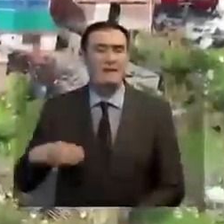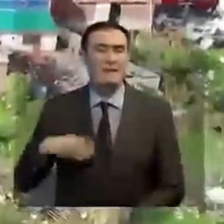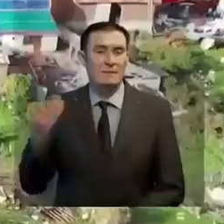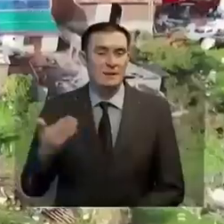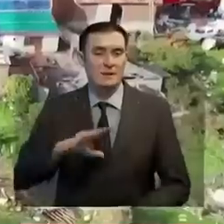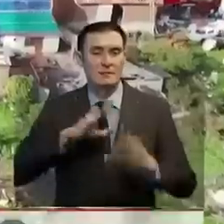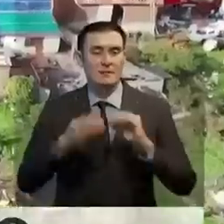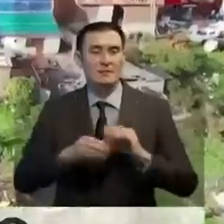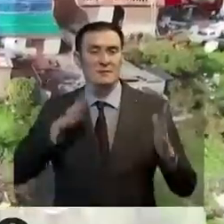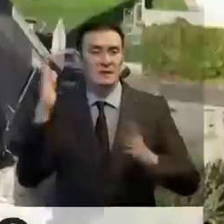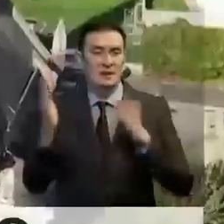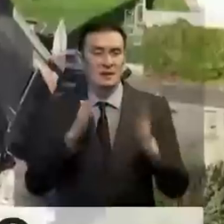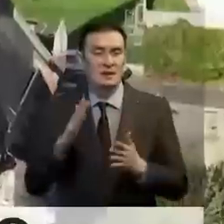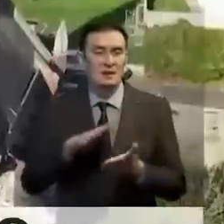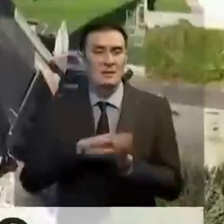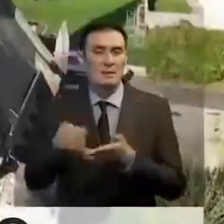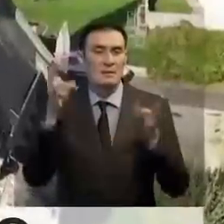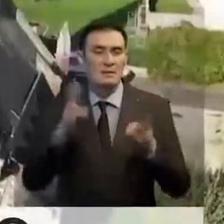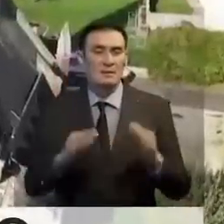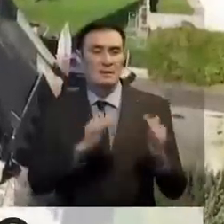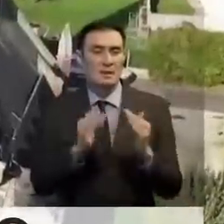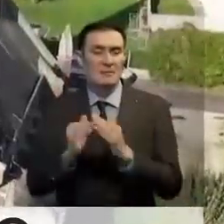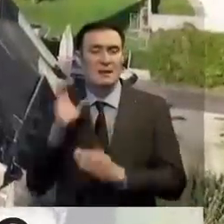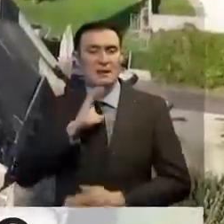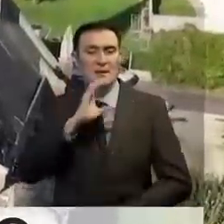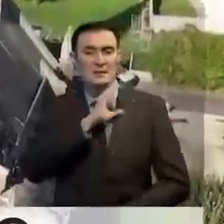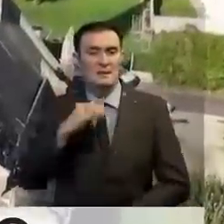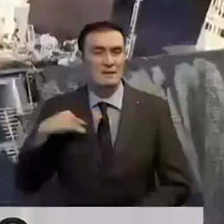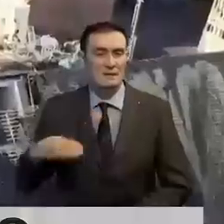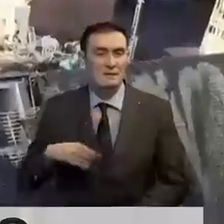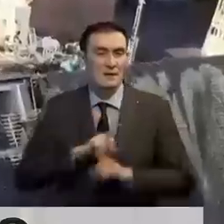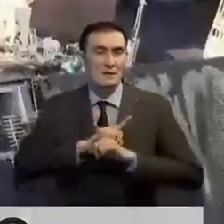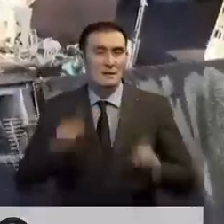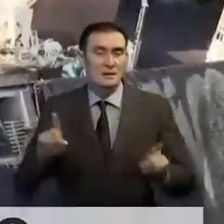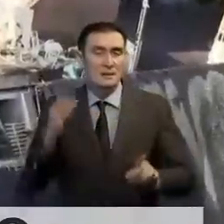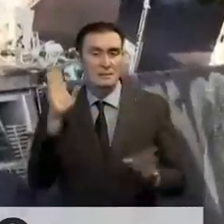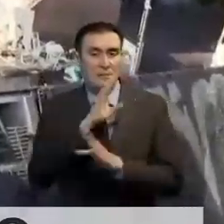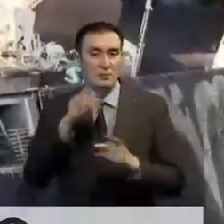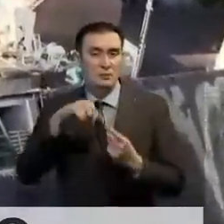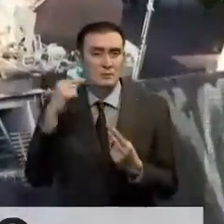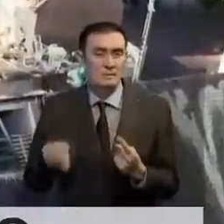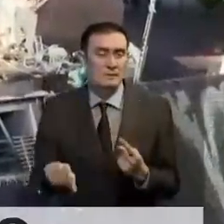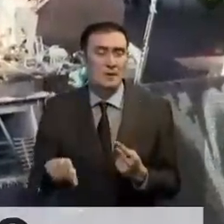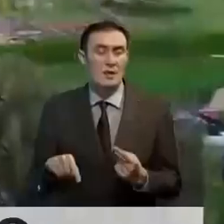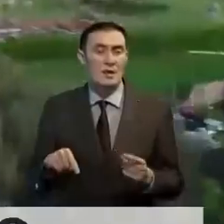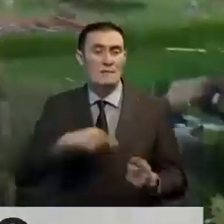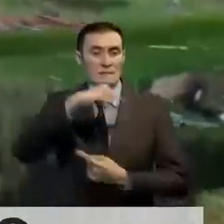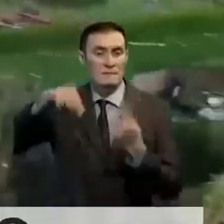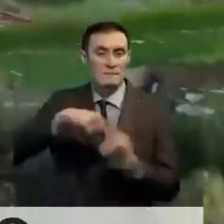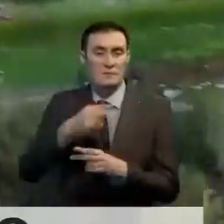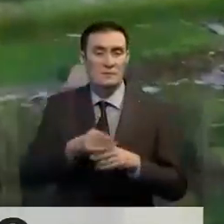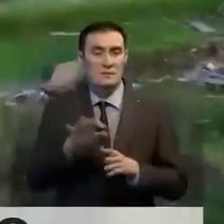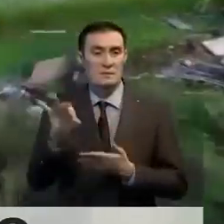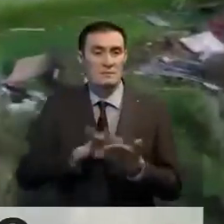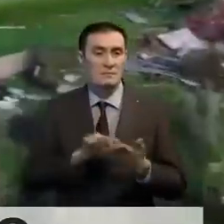ликвидируют последствия торнадо. Стихия повредила дома на севере страны. Это очень редкое погодное явление в регионе. Смерч образовался за